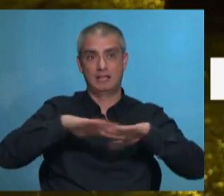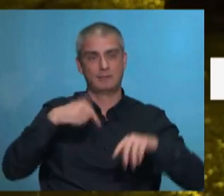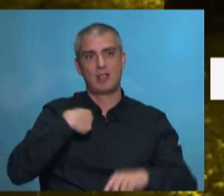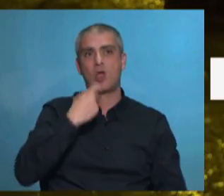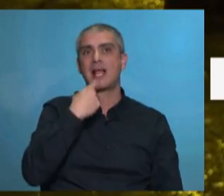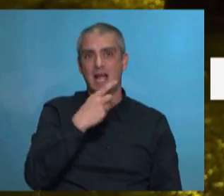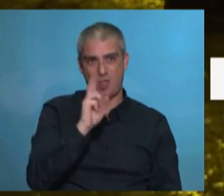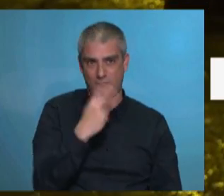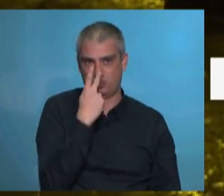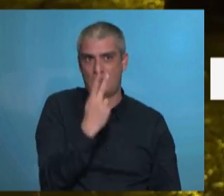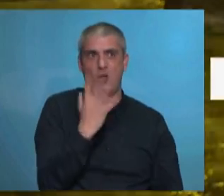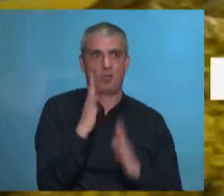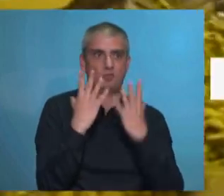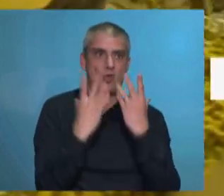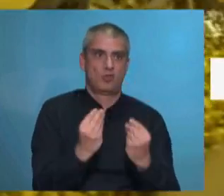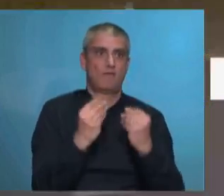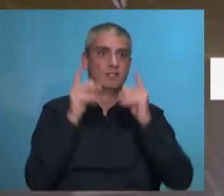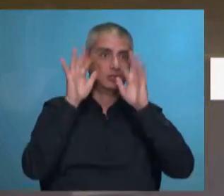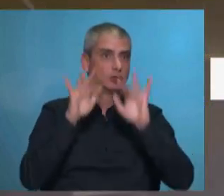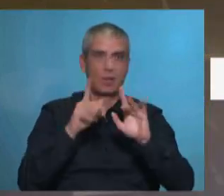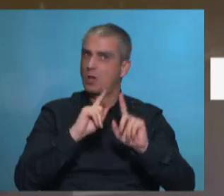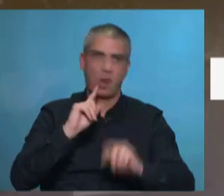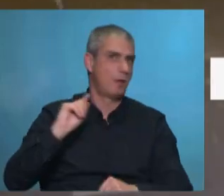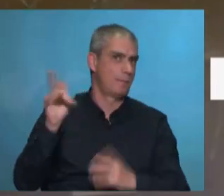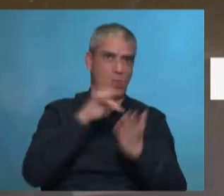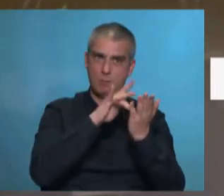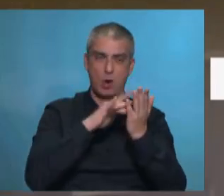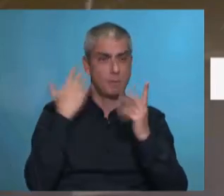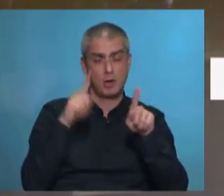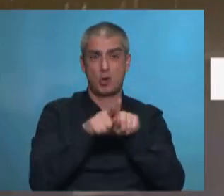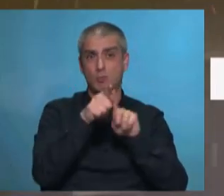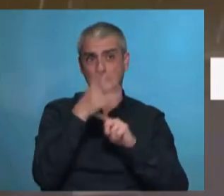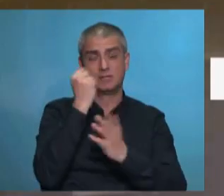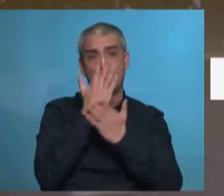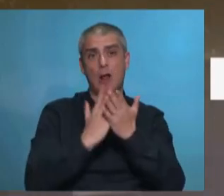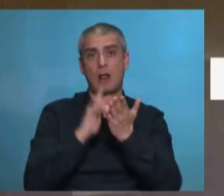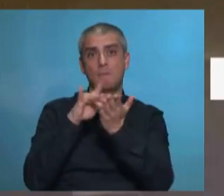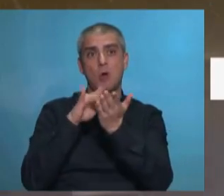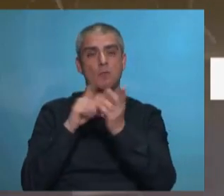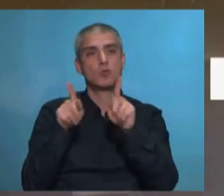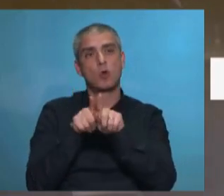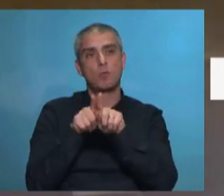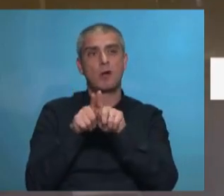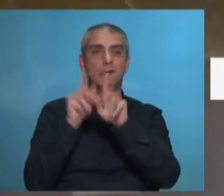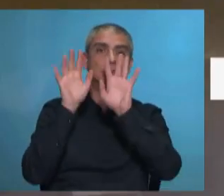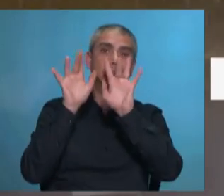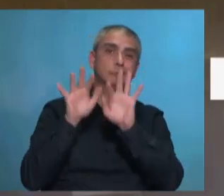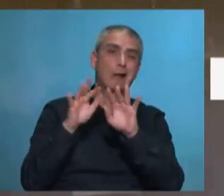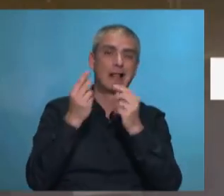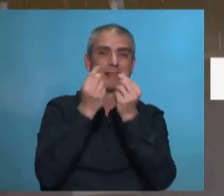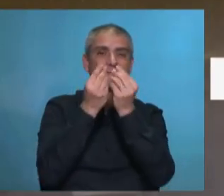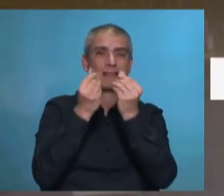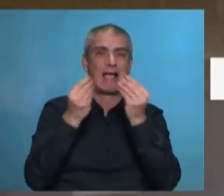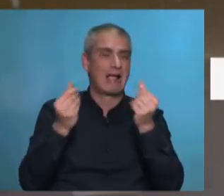אפשר לראות טוב טוב את השלג. לא בכל מקום זה היה כך, היו אזורים שבהם זה היה מין שלג דק יותר,